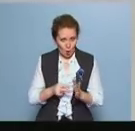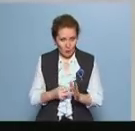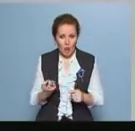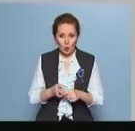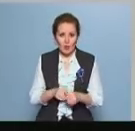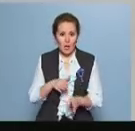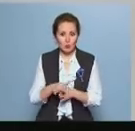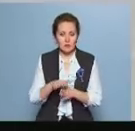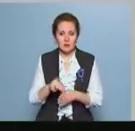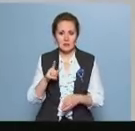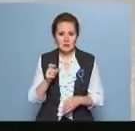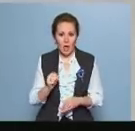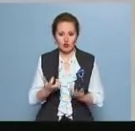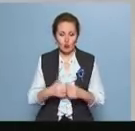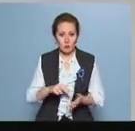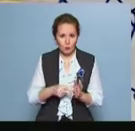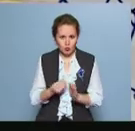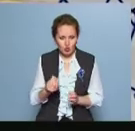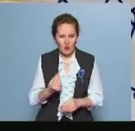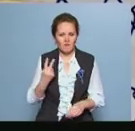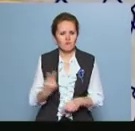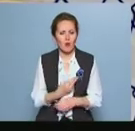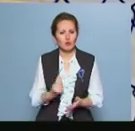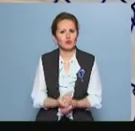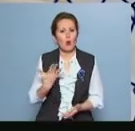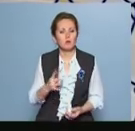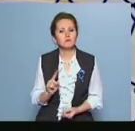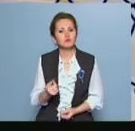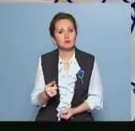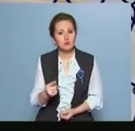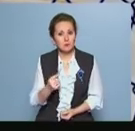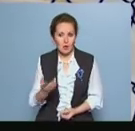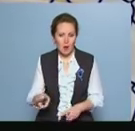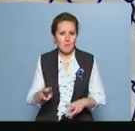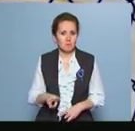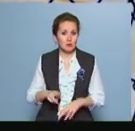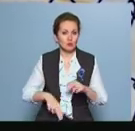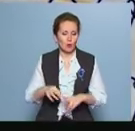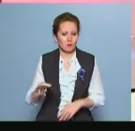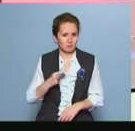бюджета, почти в 2 раза дороже? Роман Вагинов, Василий Хохряков, телеканал «Моя Удмуртия».